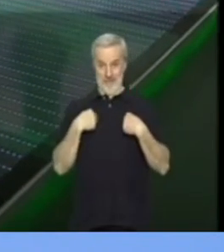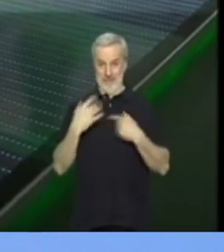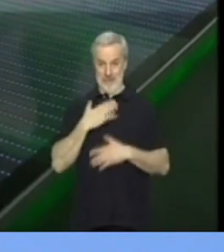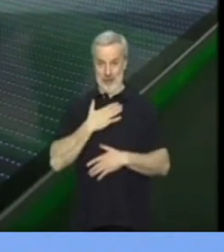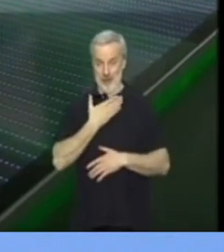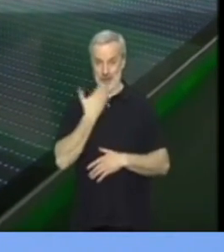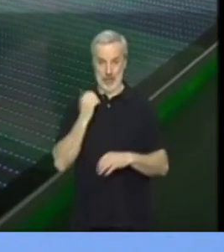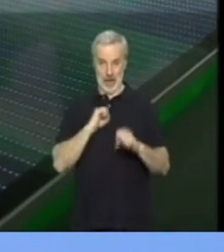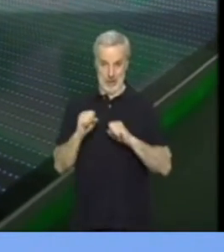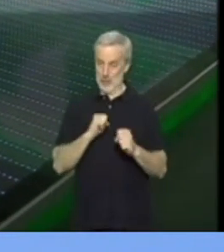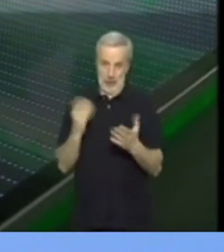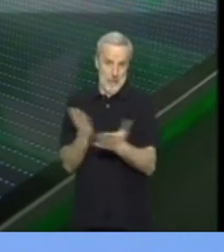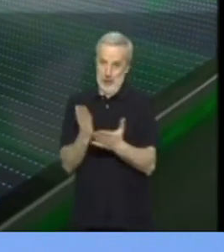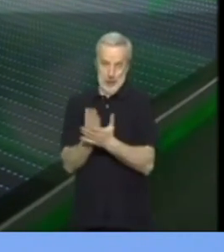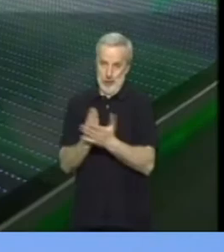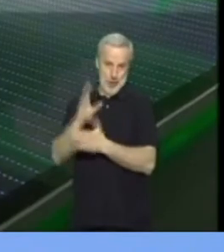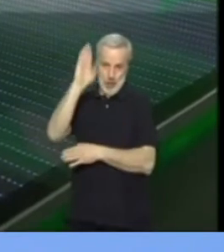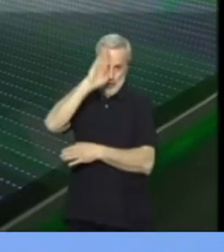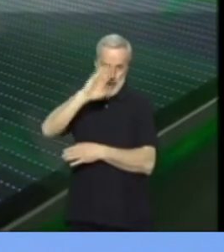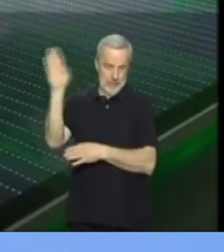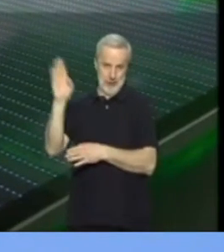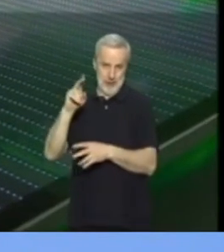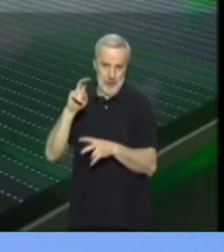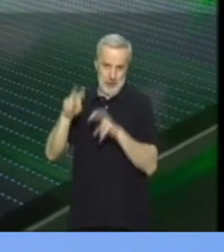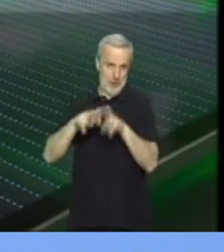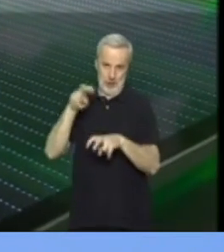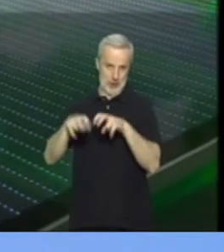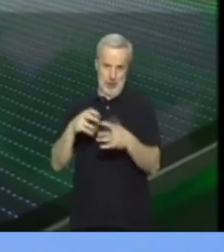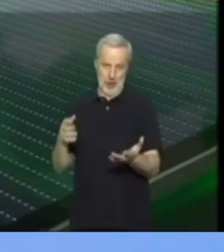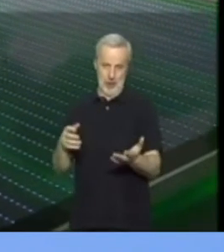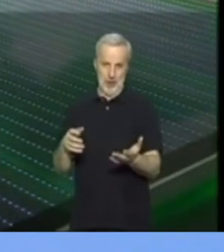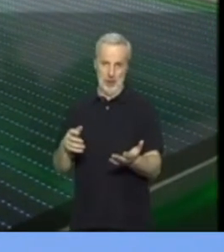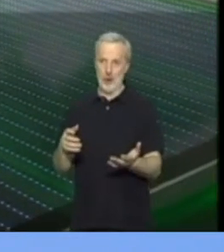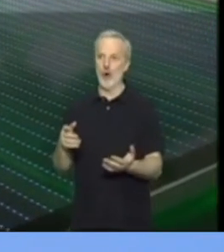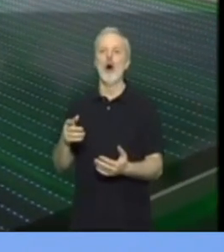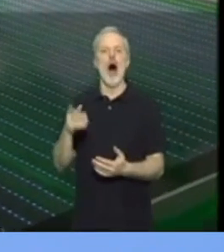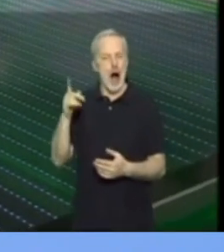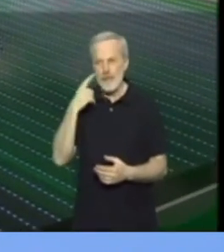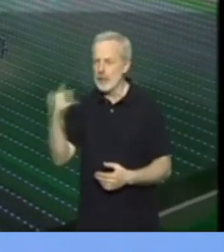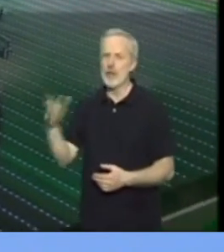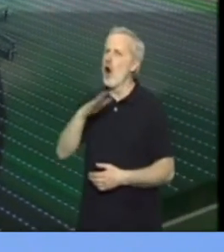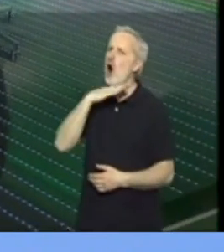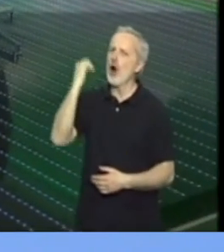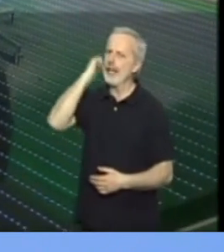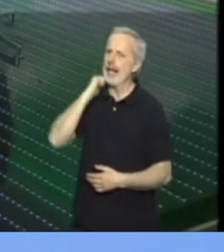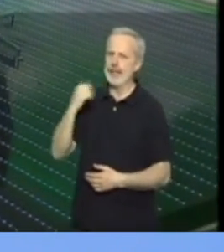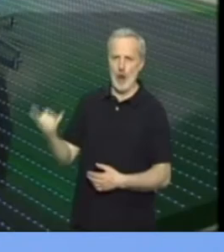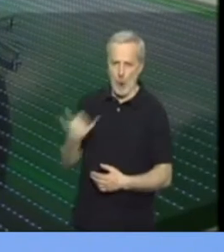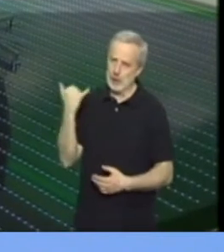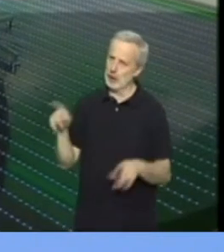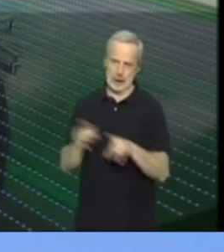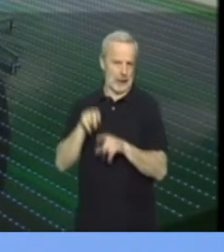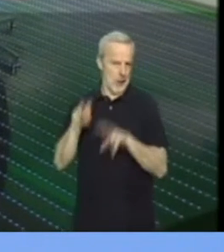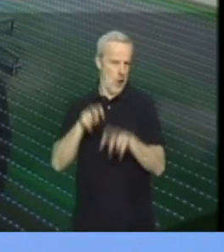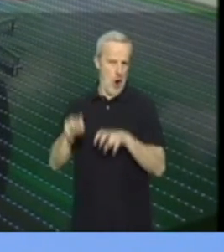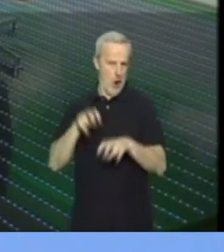vlastně stále cyklistická velmoc. Když se podíváme na počet obyvatel a počet špičkových cyklistů, tak jsme pořád velmoc.